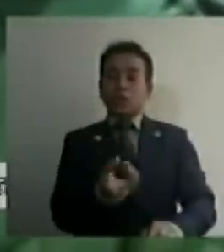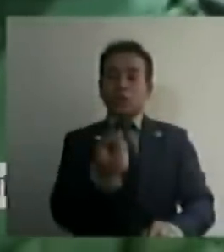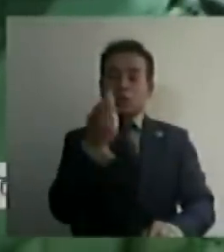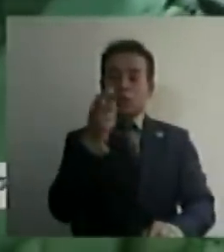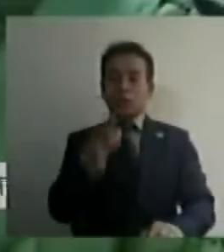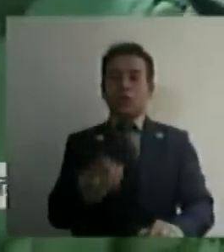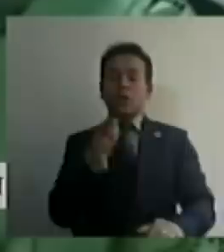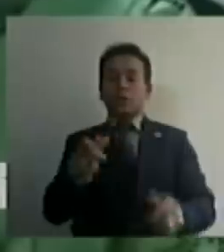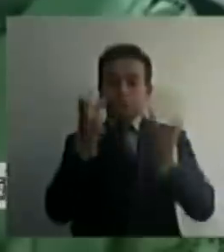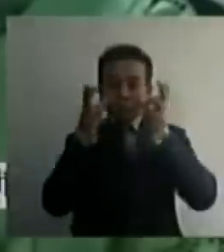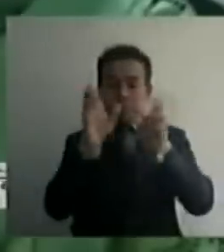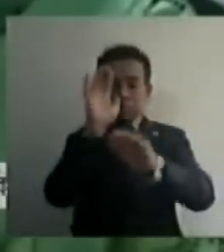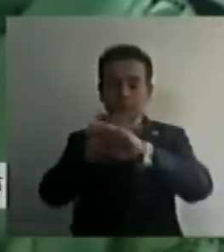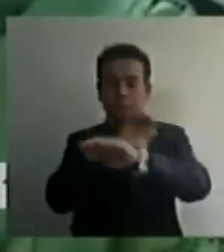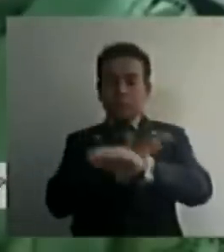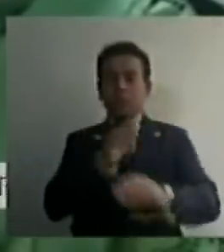২৬৩৫২ জনকে।